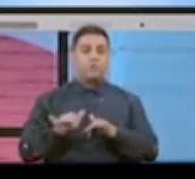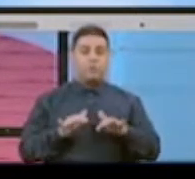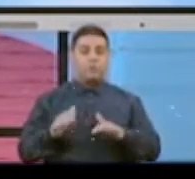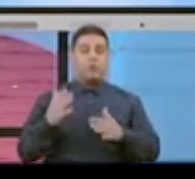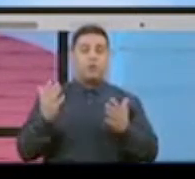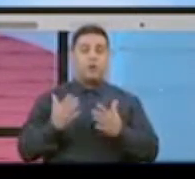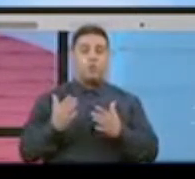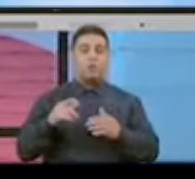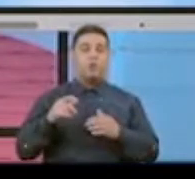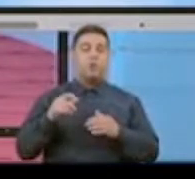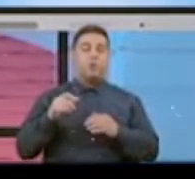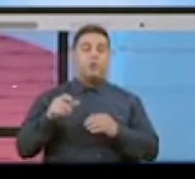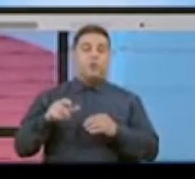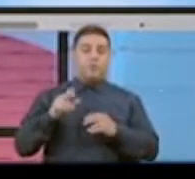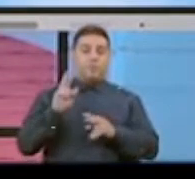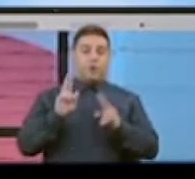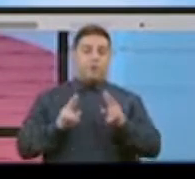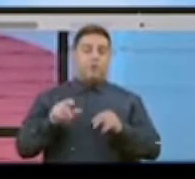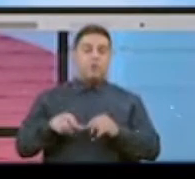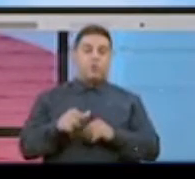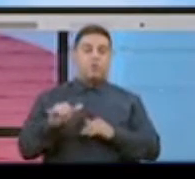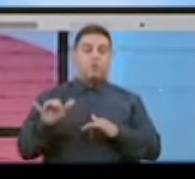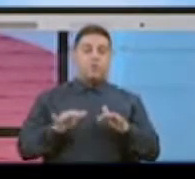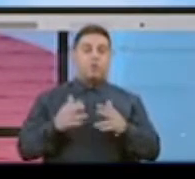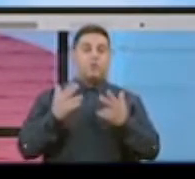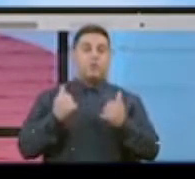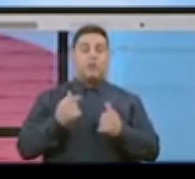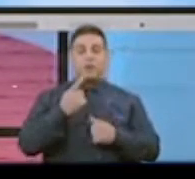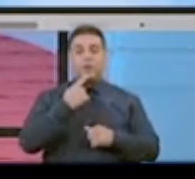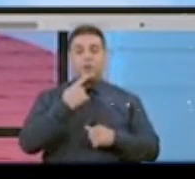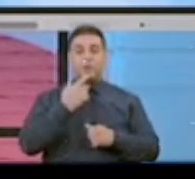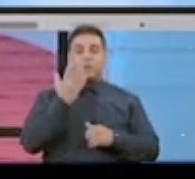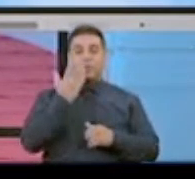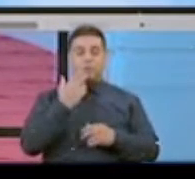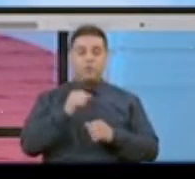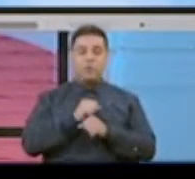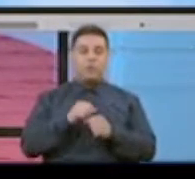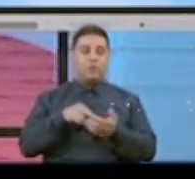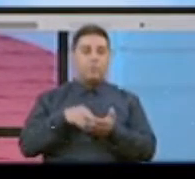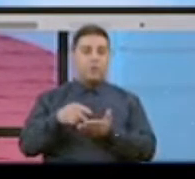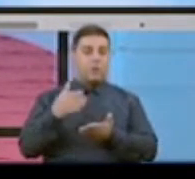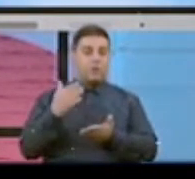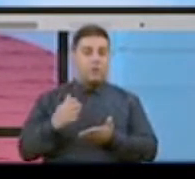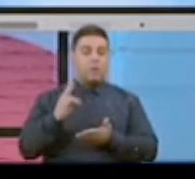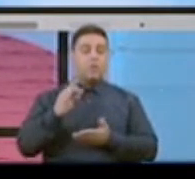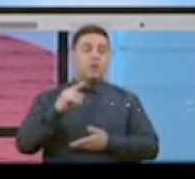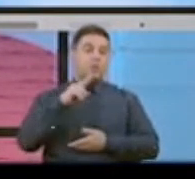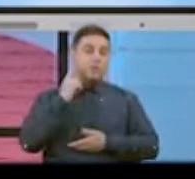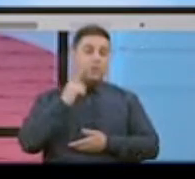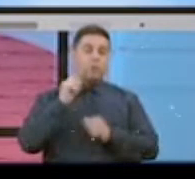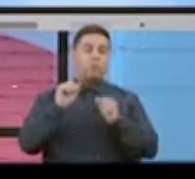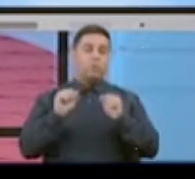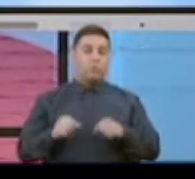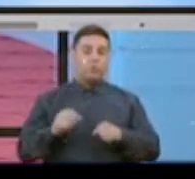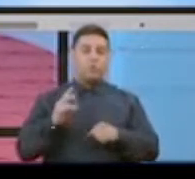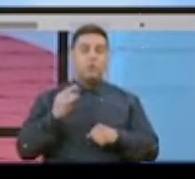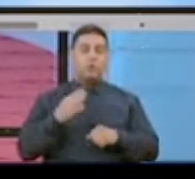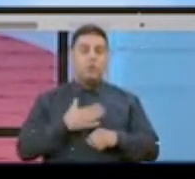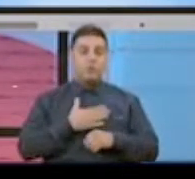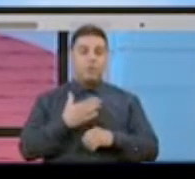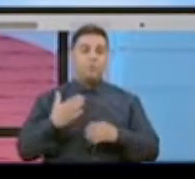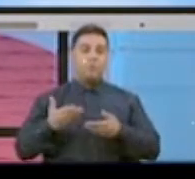Какие правила дорожного движения вы знаете? Верно, на красный свет переходить дорогу нельзя. На зеленый можно, и